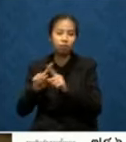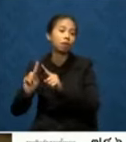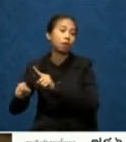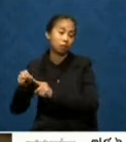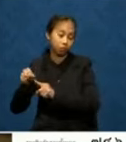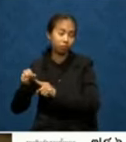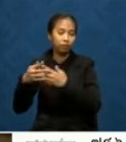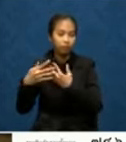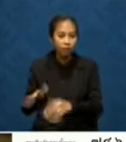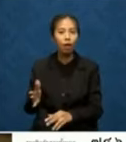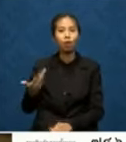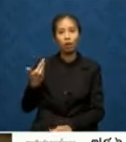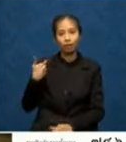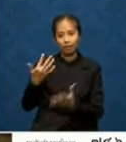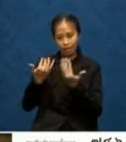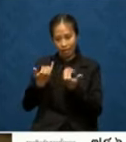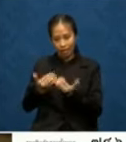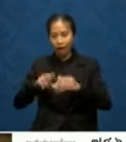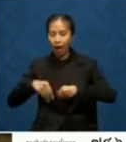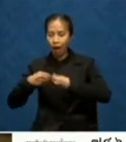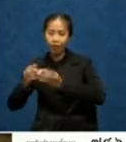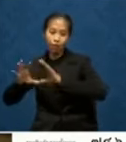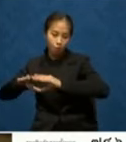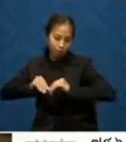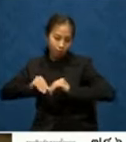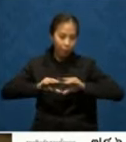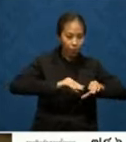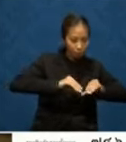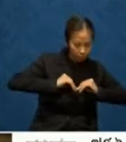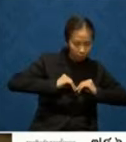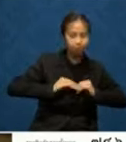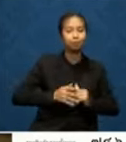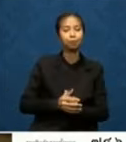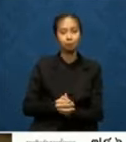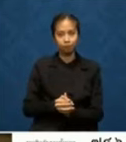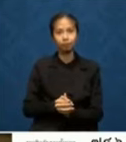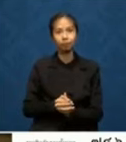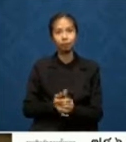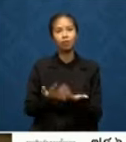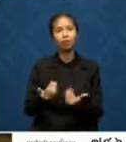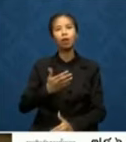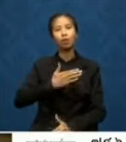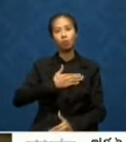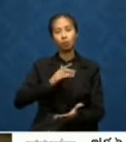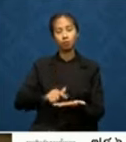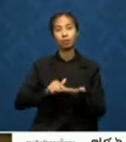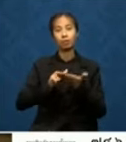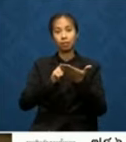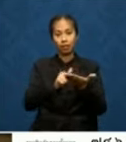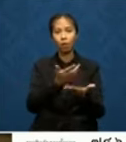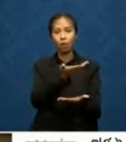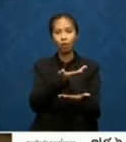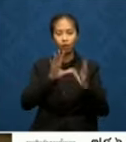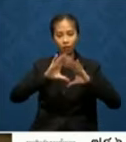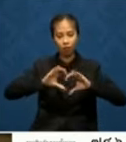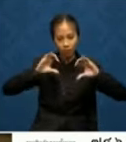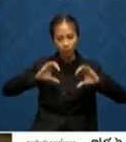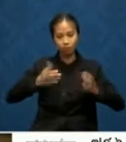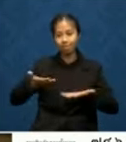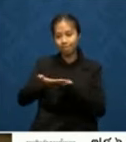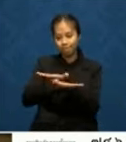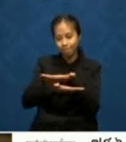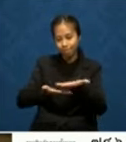อแสดงออกถึงการเคารพกันและกันอย่างเป็นรูปธรรมยิ่งขึ้นกระผมขอเสนอให้รัฐบาลพิจารณาหารือ